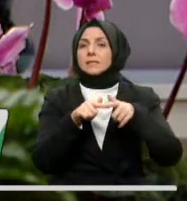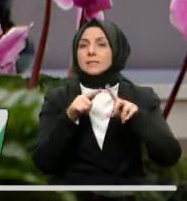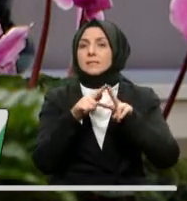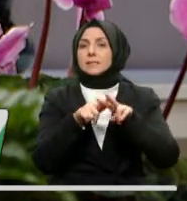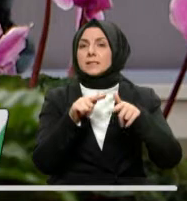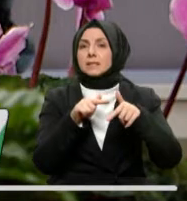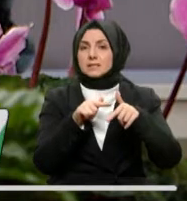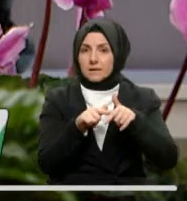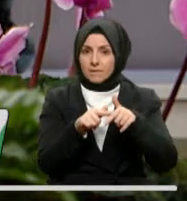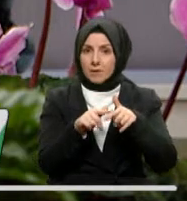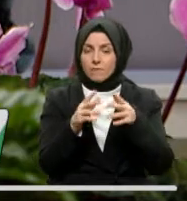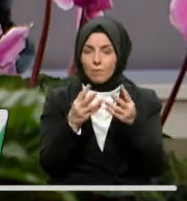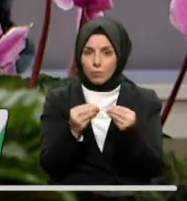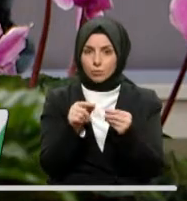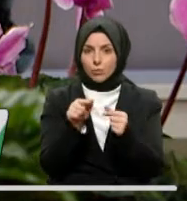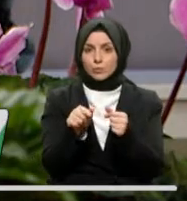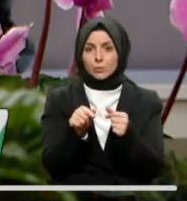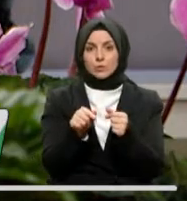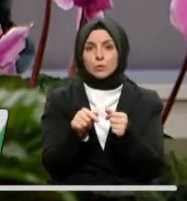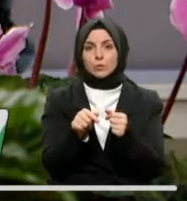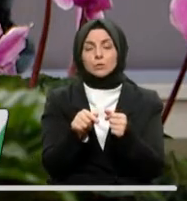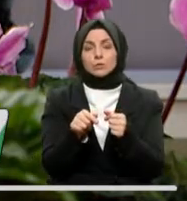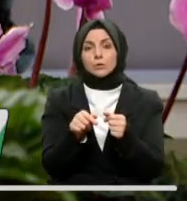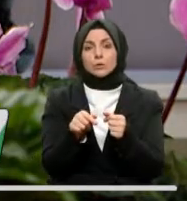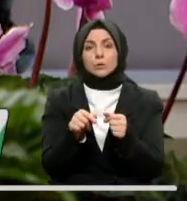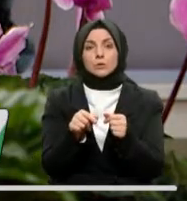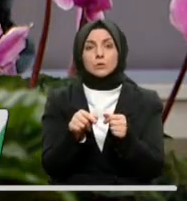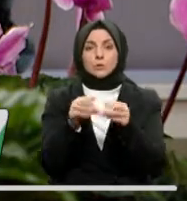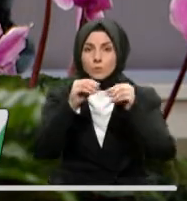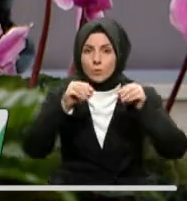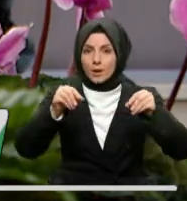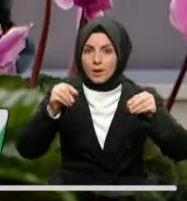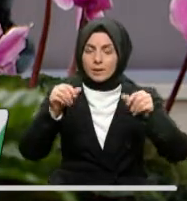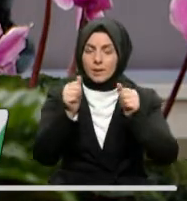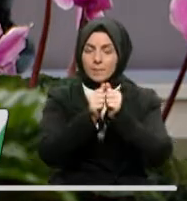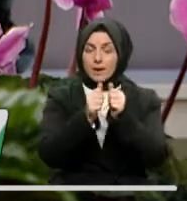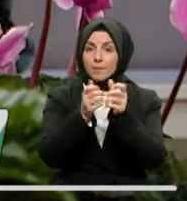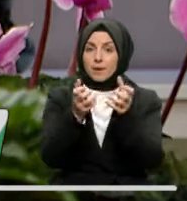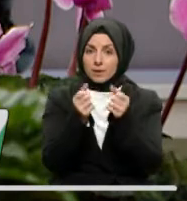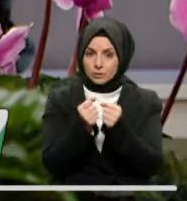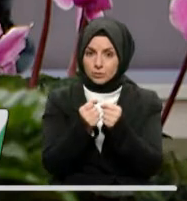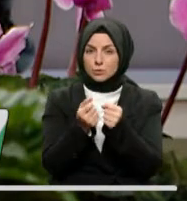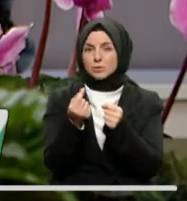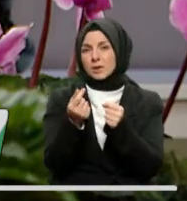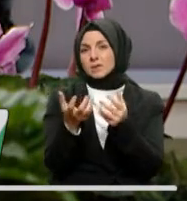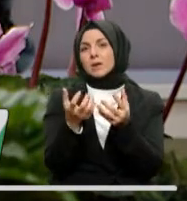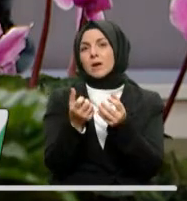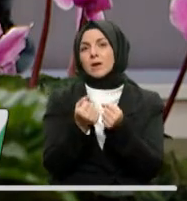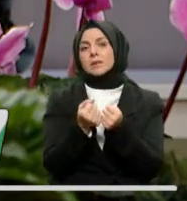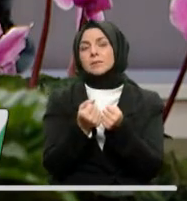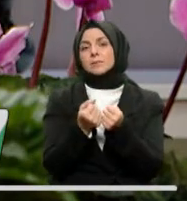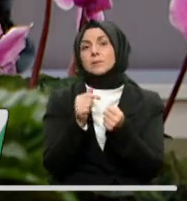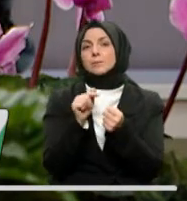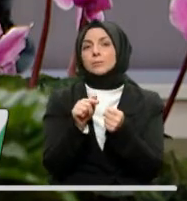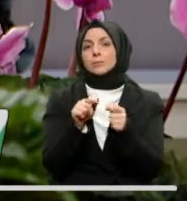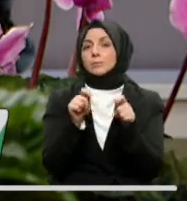satılıyor yerleştirebiliriz bazen toprağıyla birlikte ki o çam sayacağım tavuklar onunla birlikte biraz daha alıp